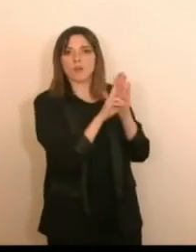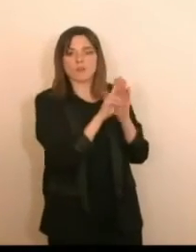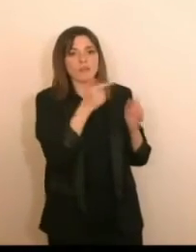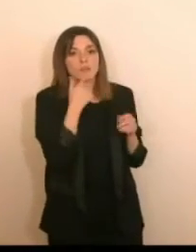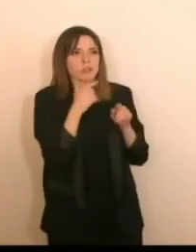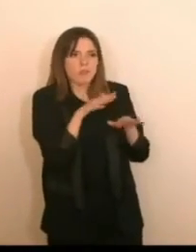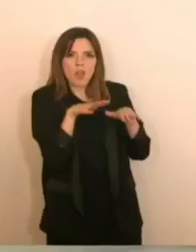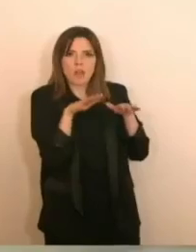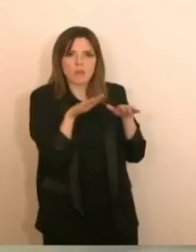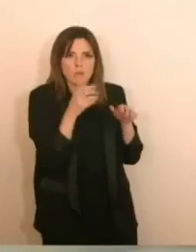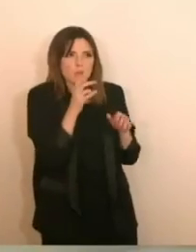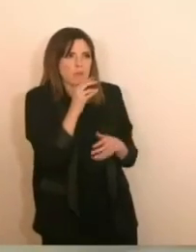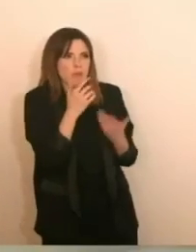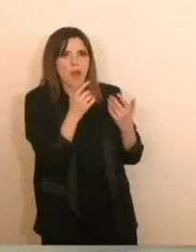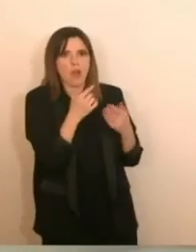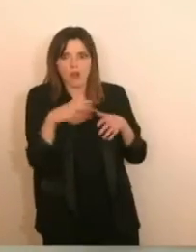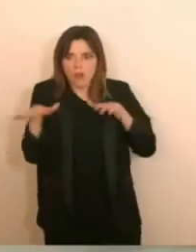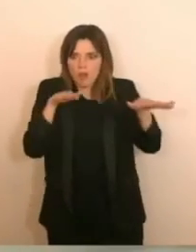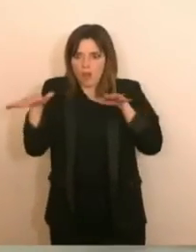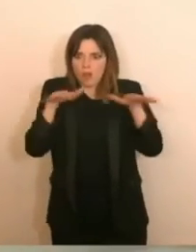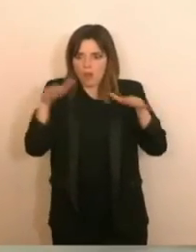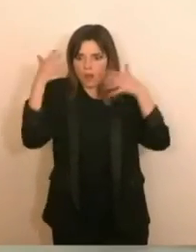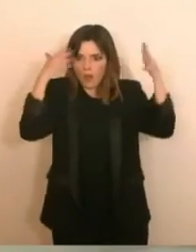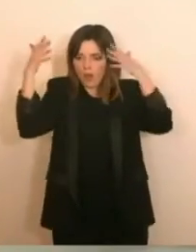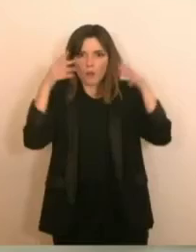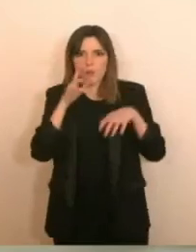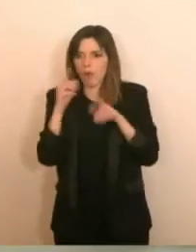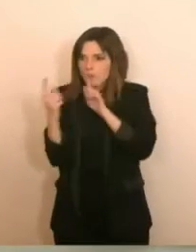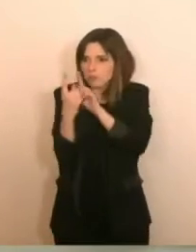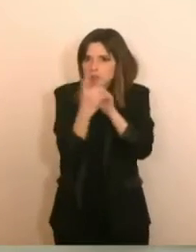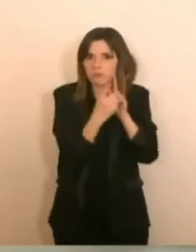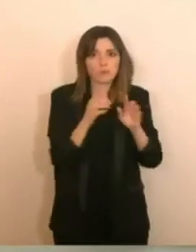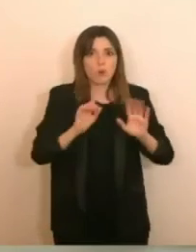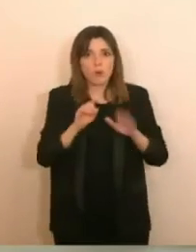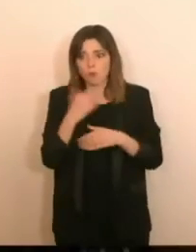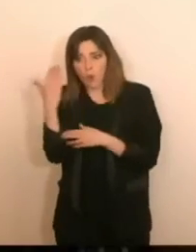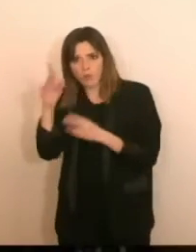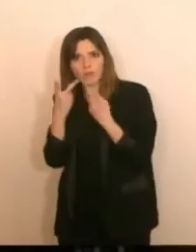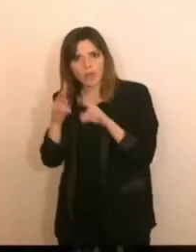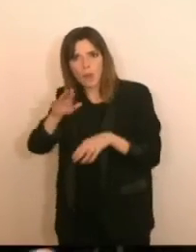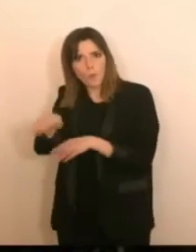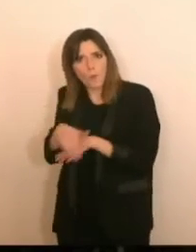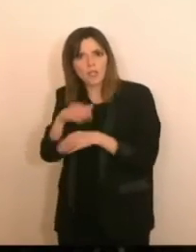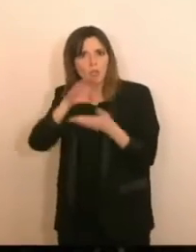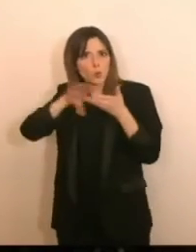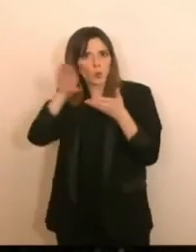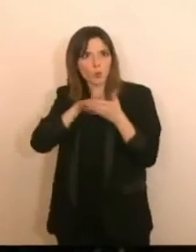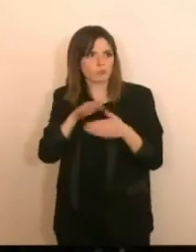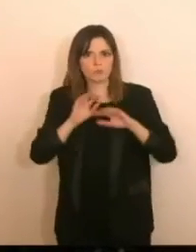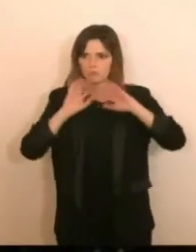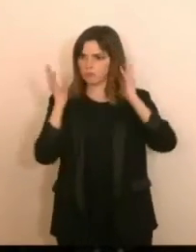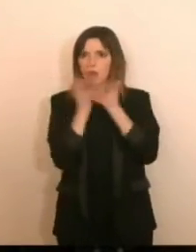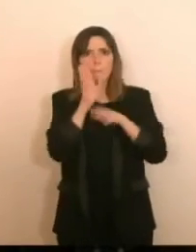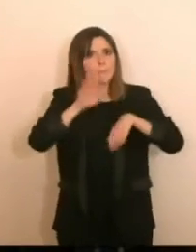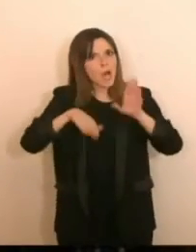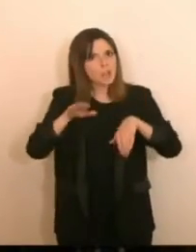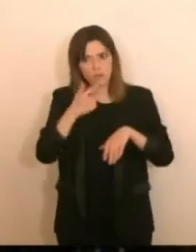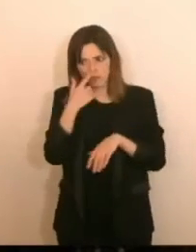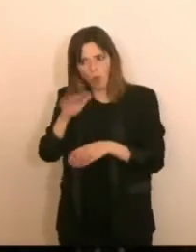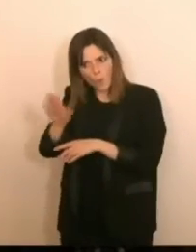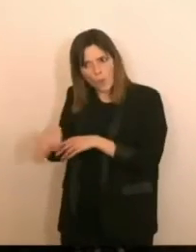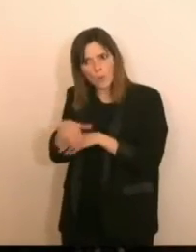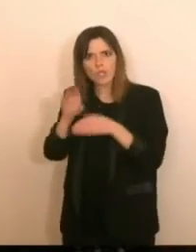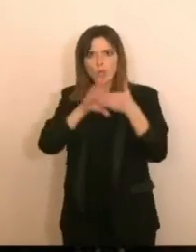mais ça permet d'agir c'est le cas à nantes c'est le cas à montpellier c'est le cas à toulouse j'ai quand même l'impression que montpellier et toulouse se sont pas mal